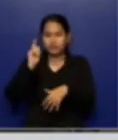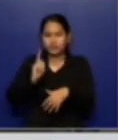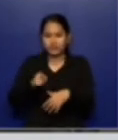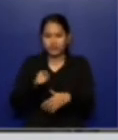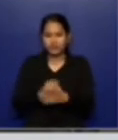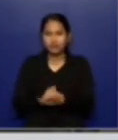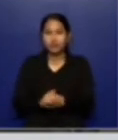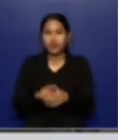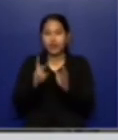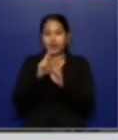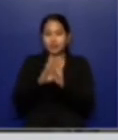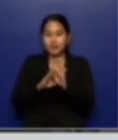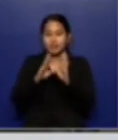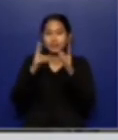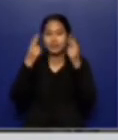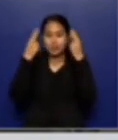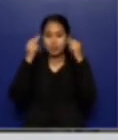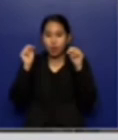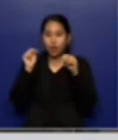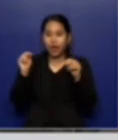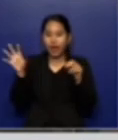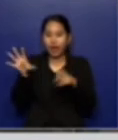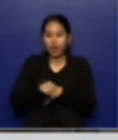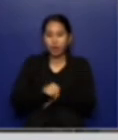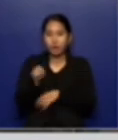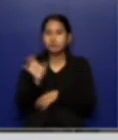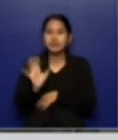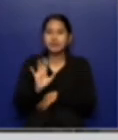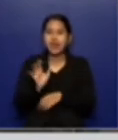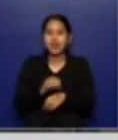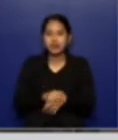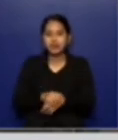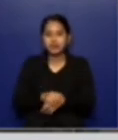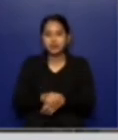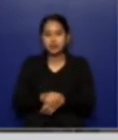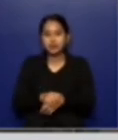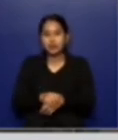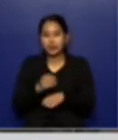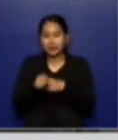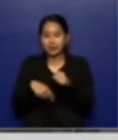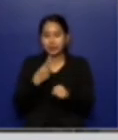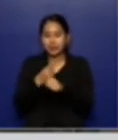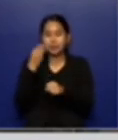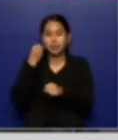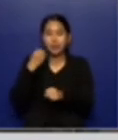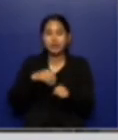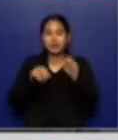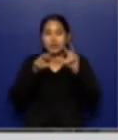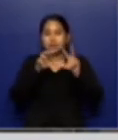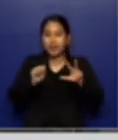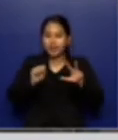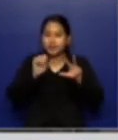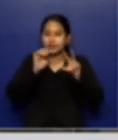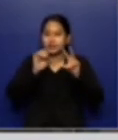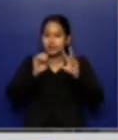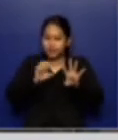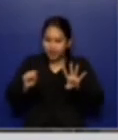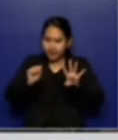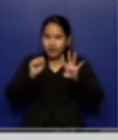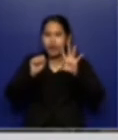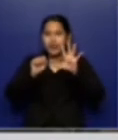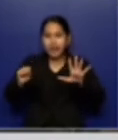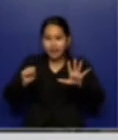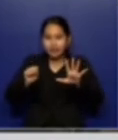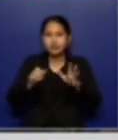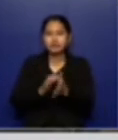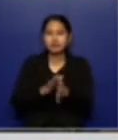ระเบียบสำนักนายกรัฐมนตรีมาใช้ในจุดนี้แต่ละปี 300,000 400,000 500,000 ตามหมู่บ้านแต่ตอนนี้เฉลี่ยแล้วประมาณหมู่บ้